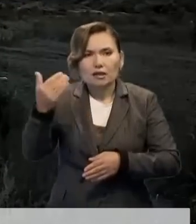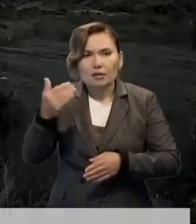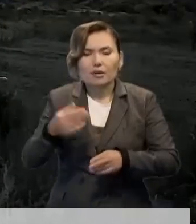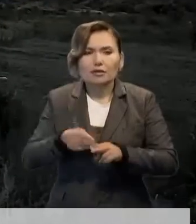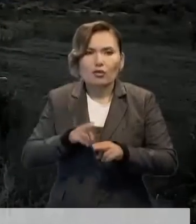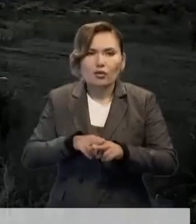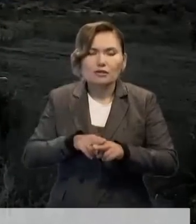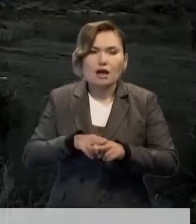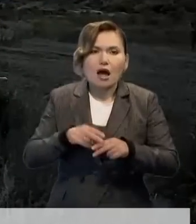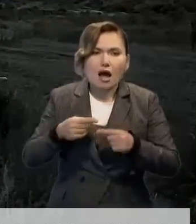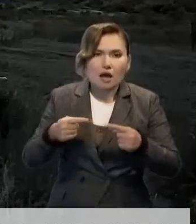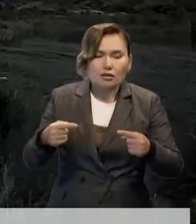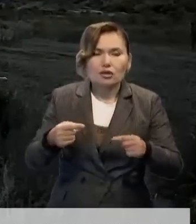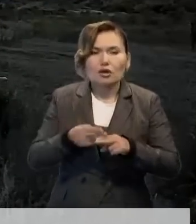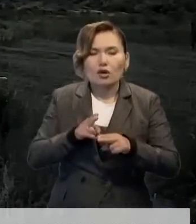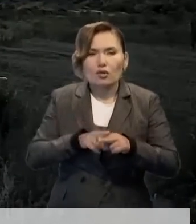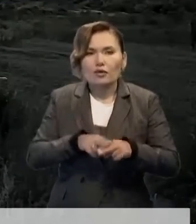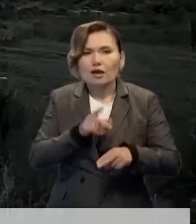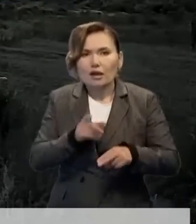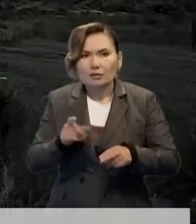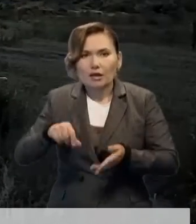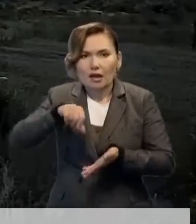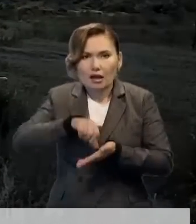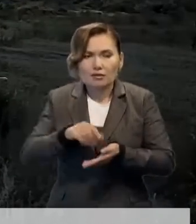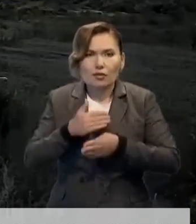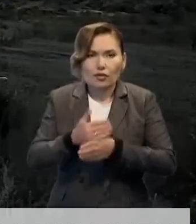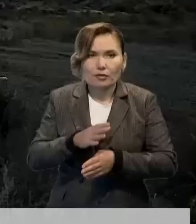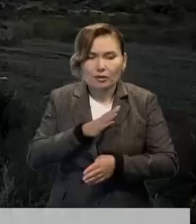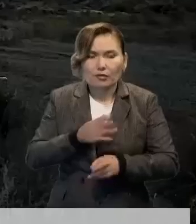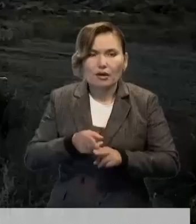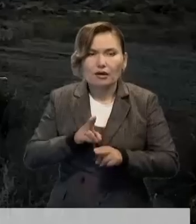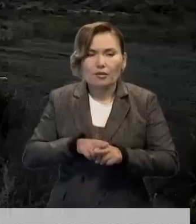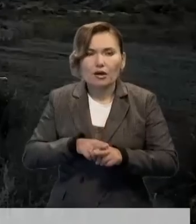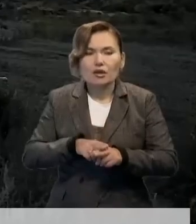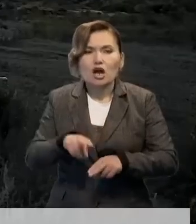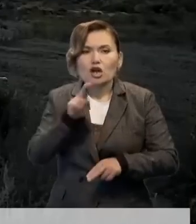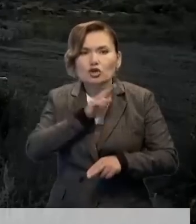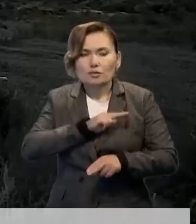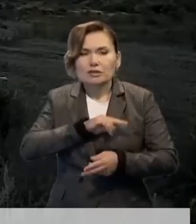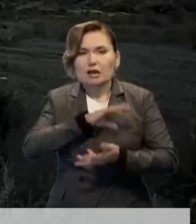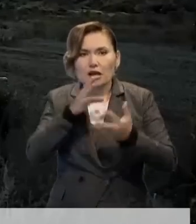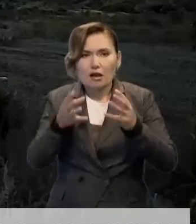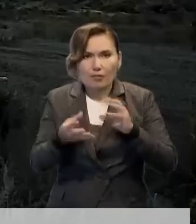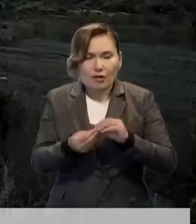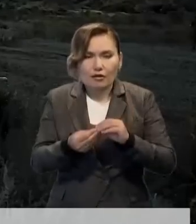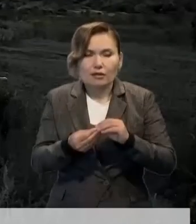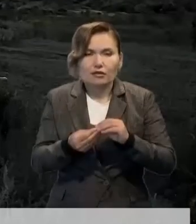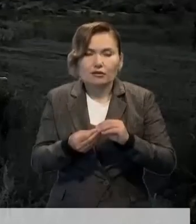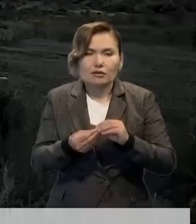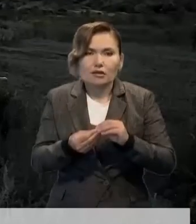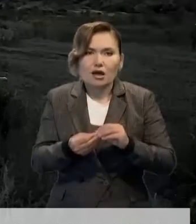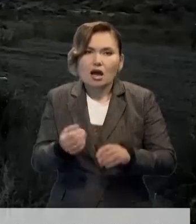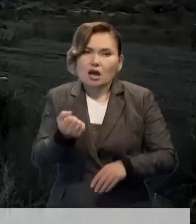мотодельтапланда осы жұмыстарға қатыстырылды. Жалпы айта кетейін, осы жұмыстар нәтижесі ешқандай нәтиже